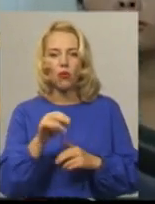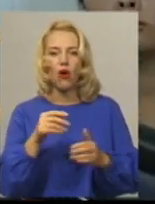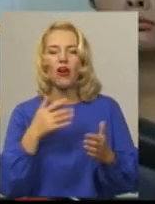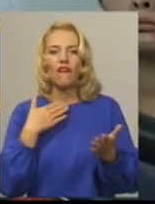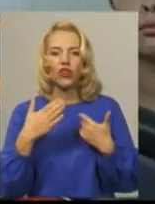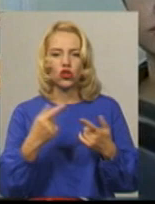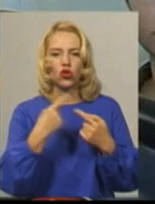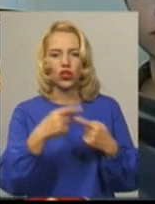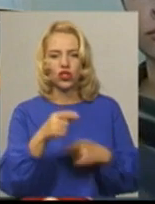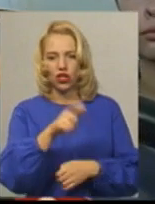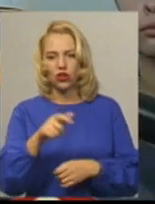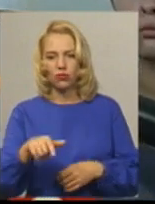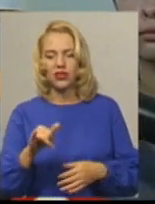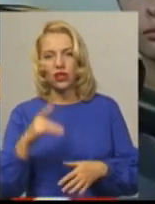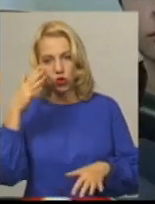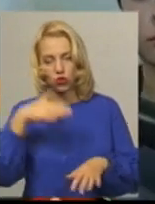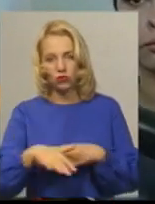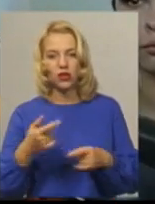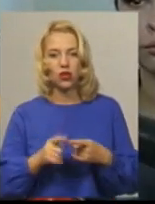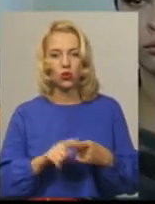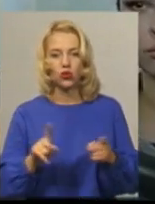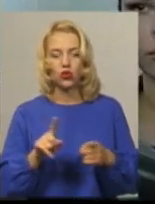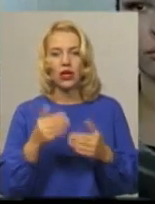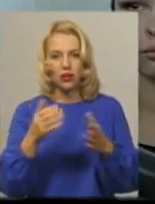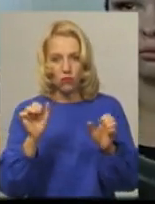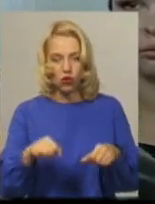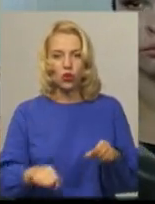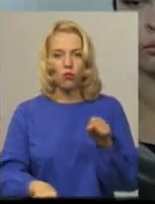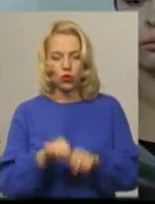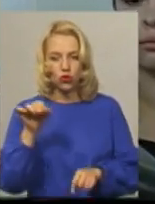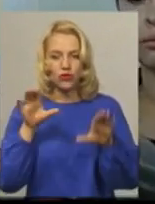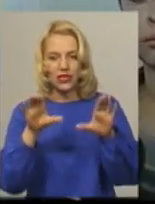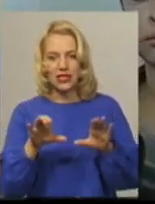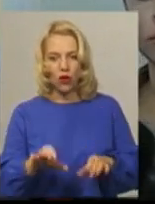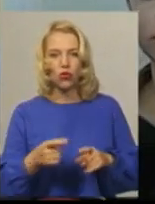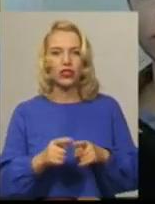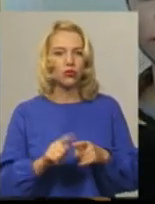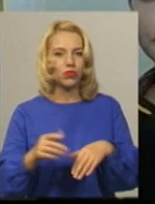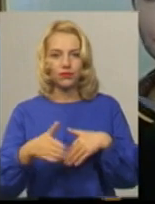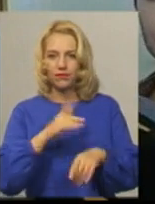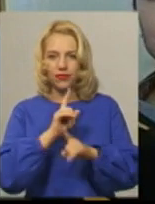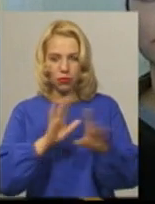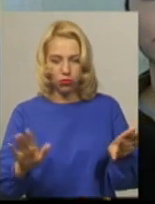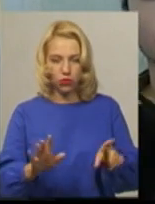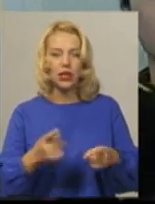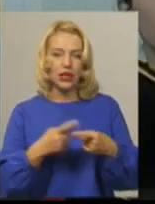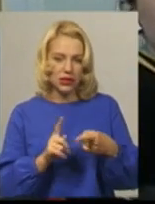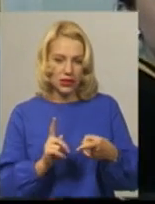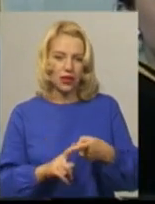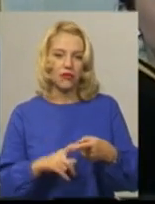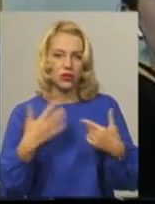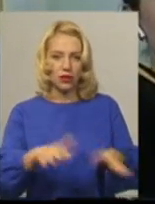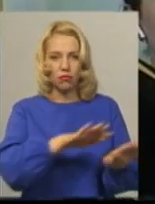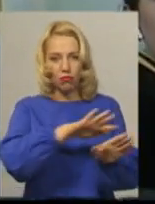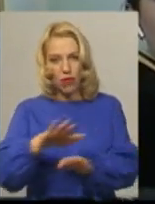громадян, і розуміння того, що ти можеш порушувати закон і тобі за це нічого не буде, воно все ж таки пішло у